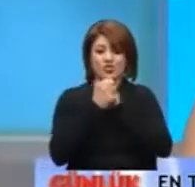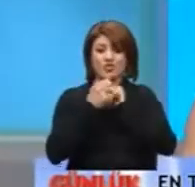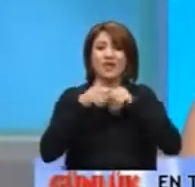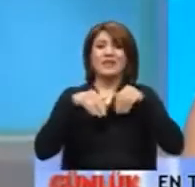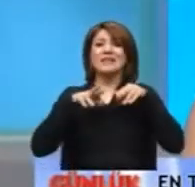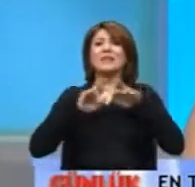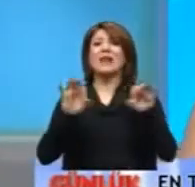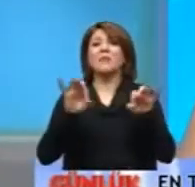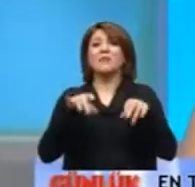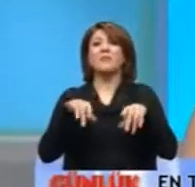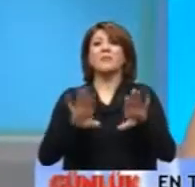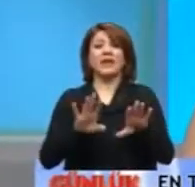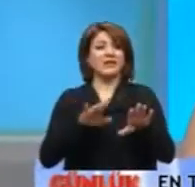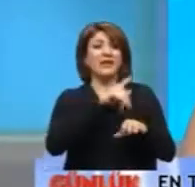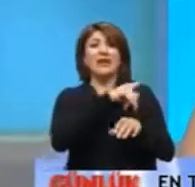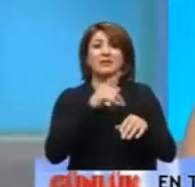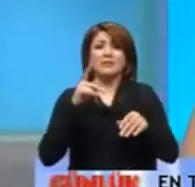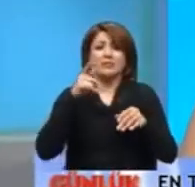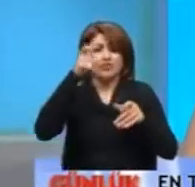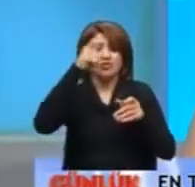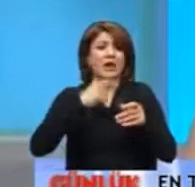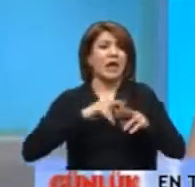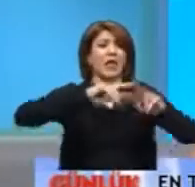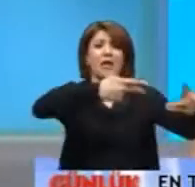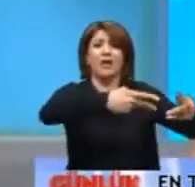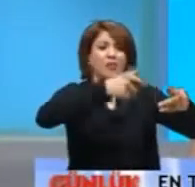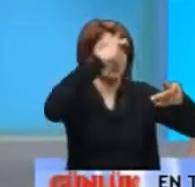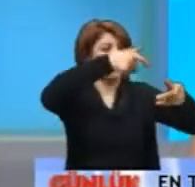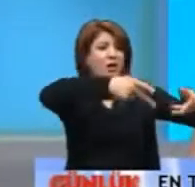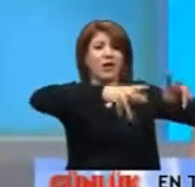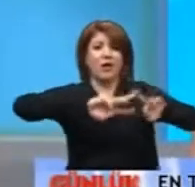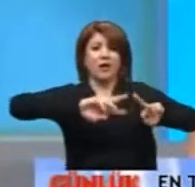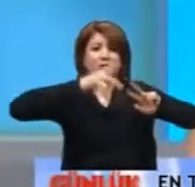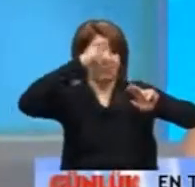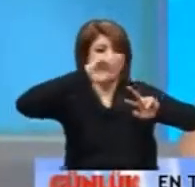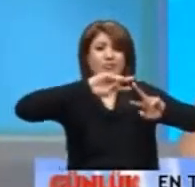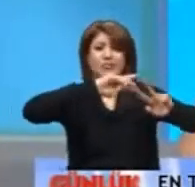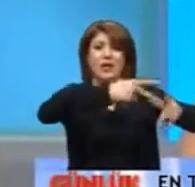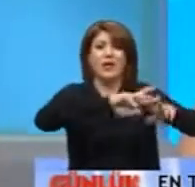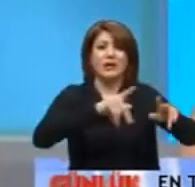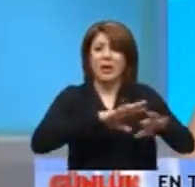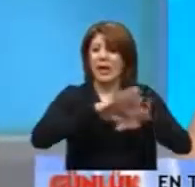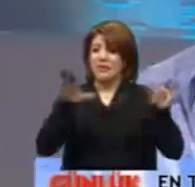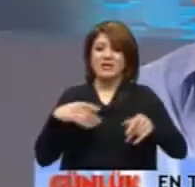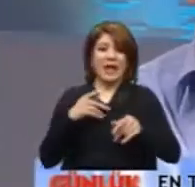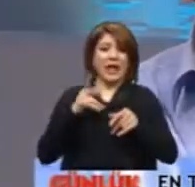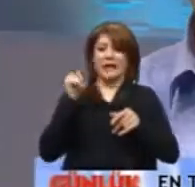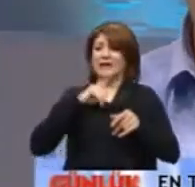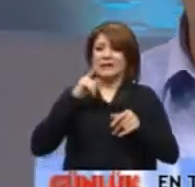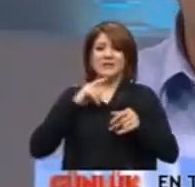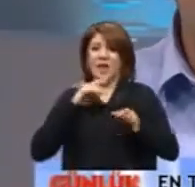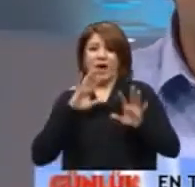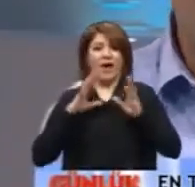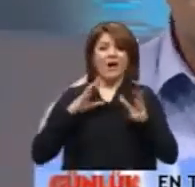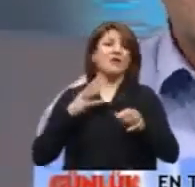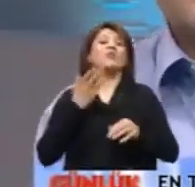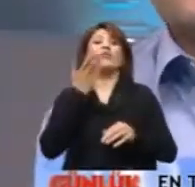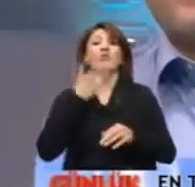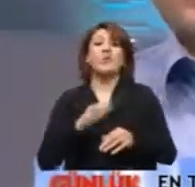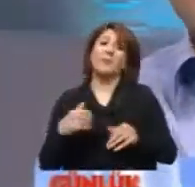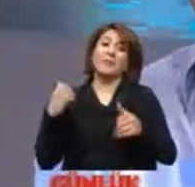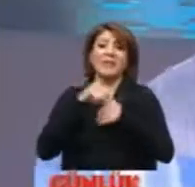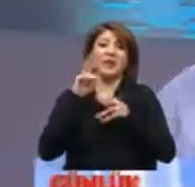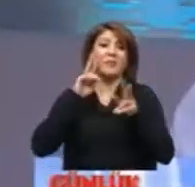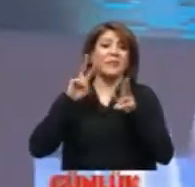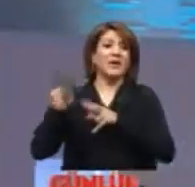aslında. Onlar Türkçe cevap veriyor. Çevirmen aynı Türkçe ama cevabı. Ama kimse de bozmuyor durumu kimse yani. Kimse çok güzel ama. İstersen bir daha o şeyle bir bakalım. Hadi hızlıca bakalım.